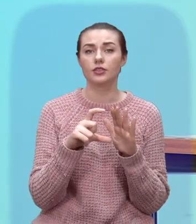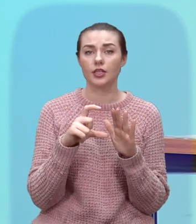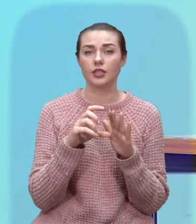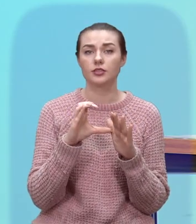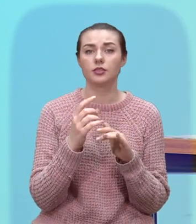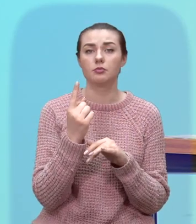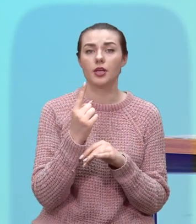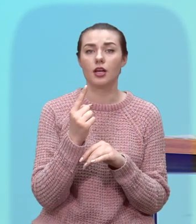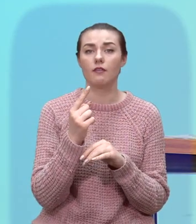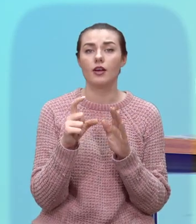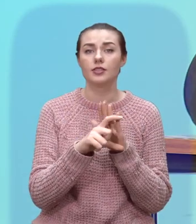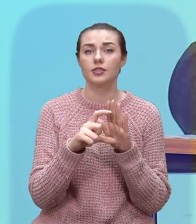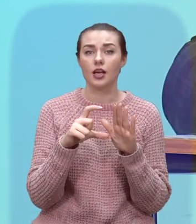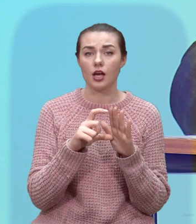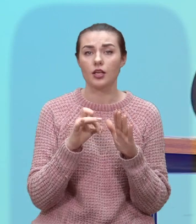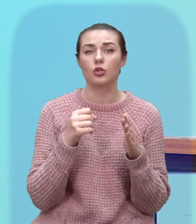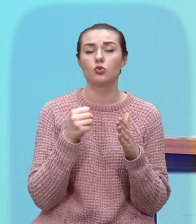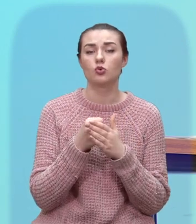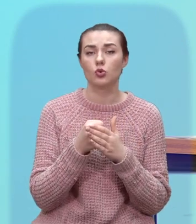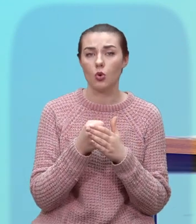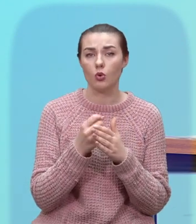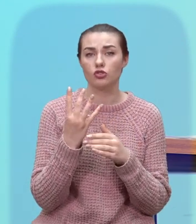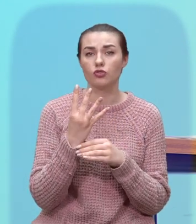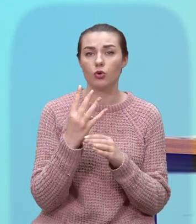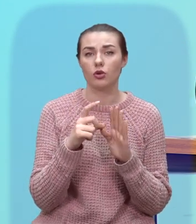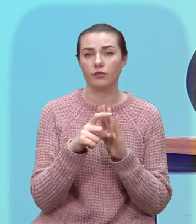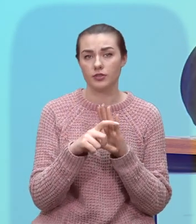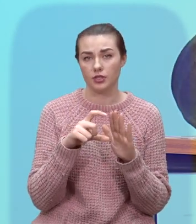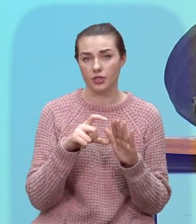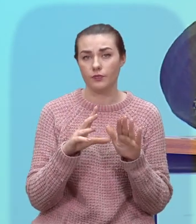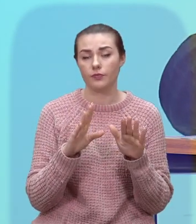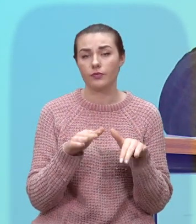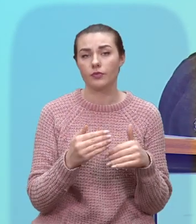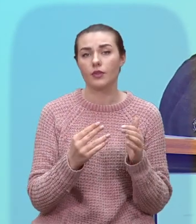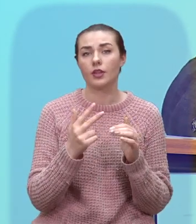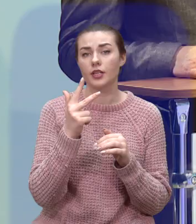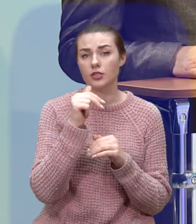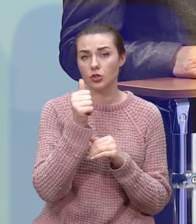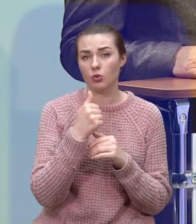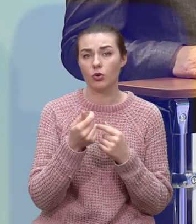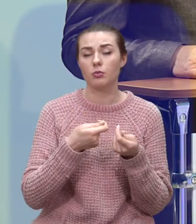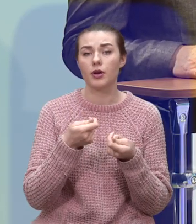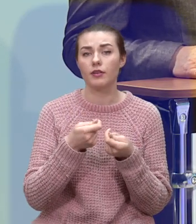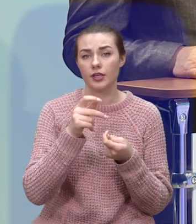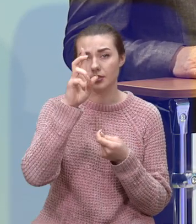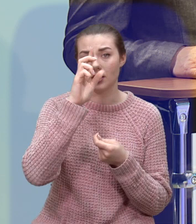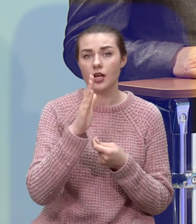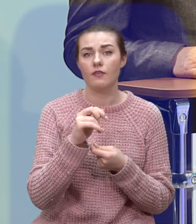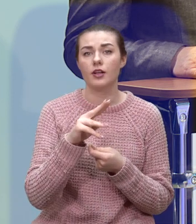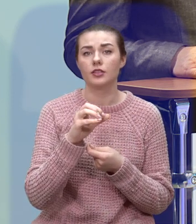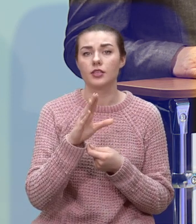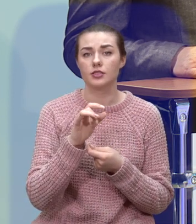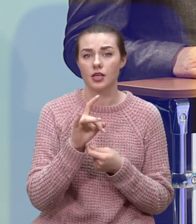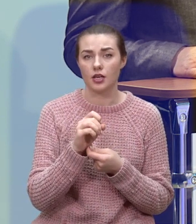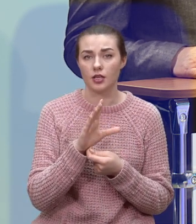с 1 стиха и до 4 шел третий год правления царя валтасара и